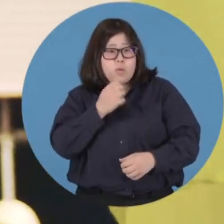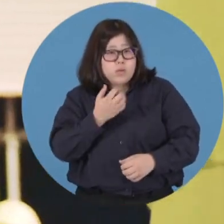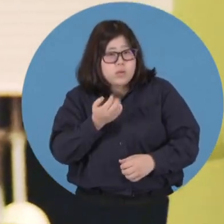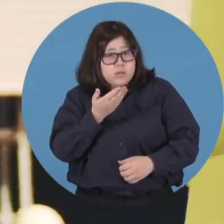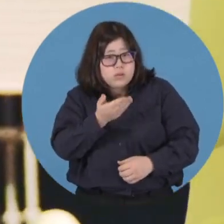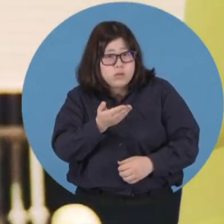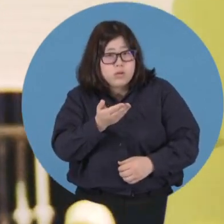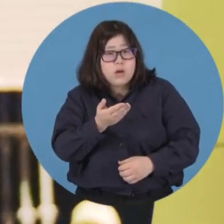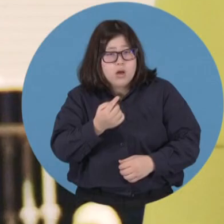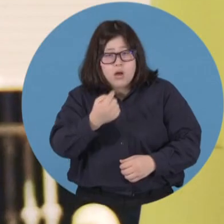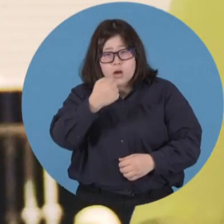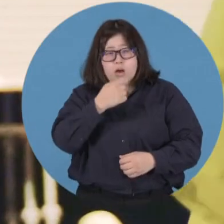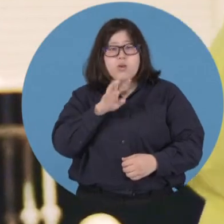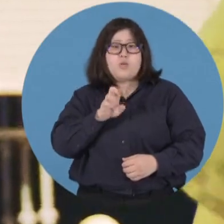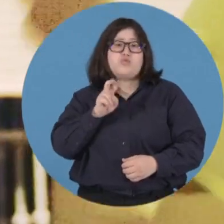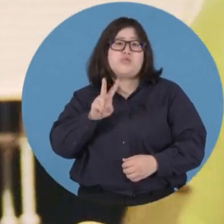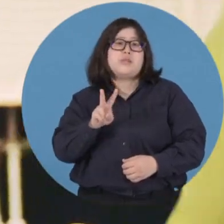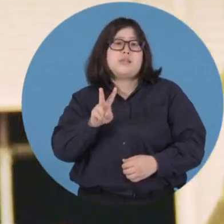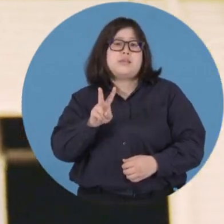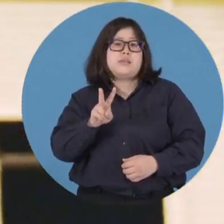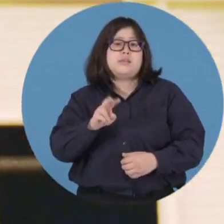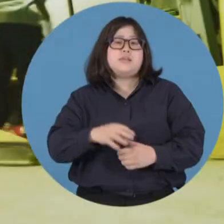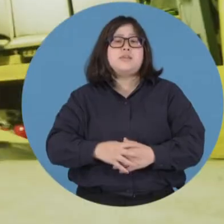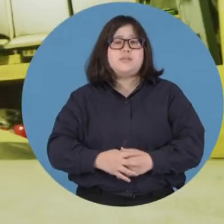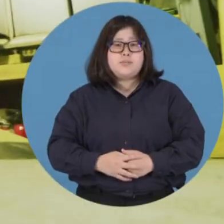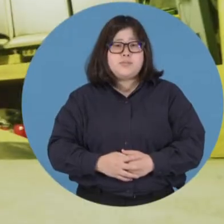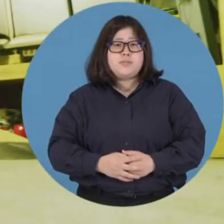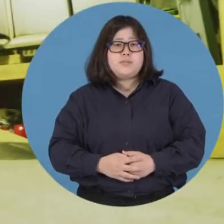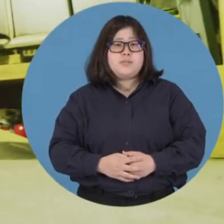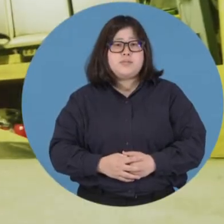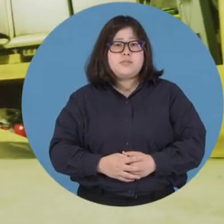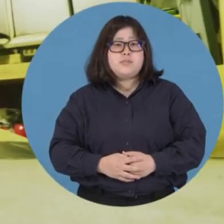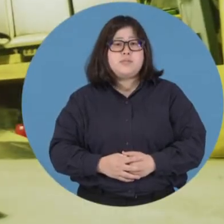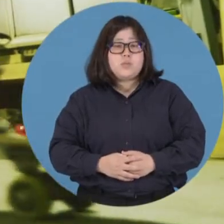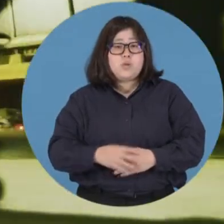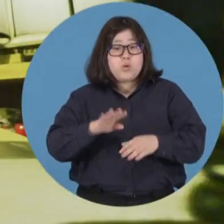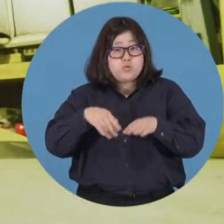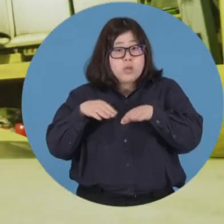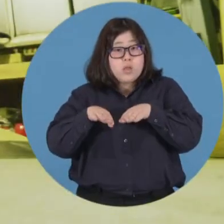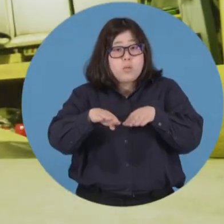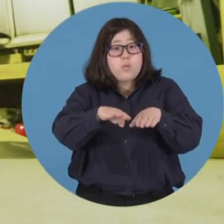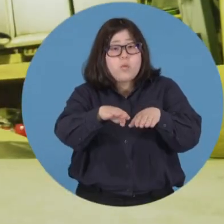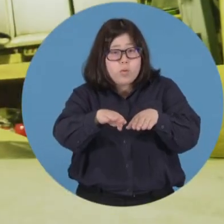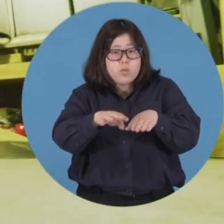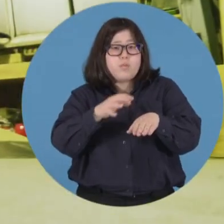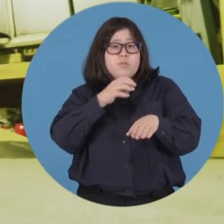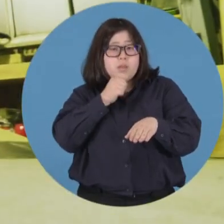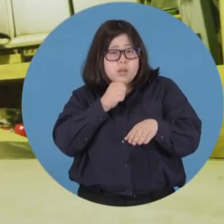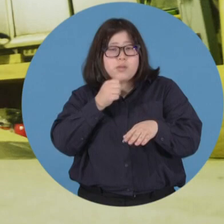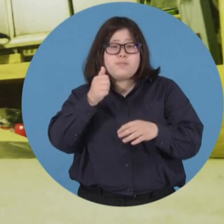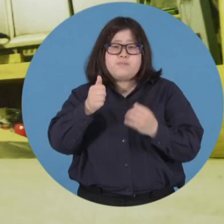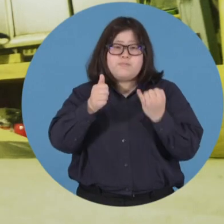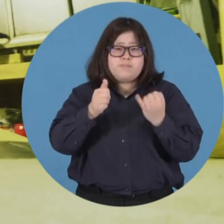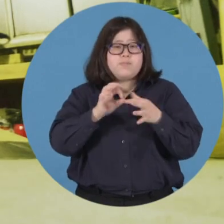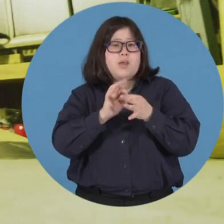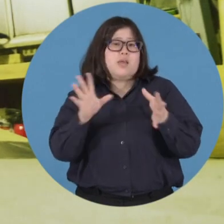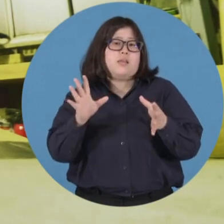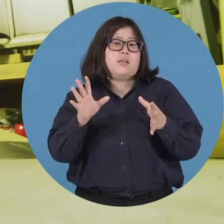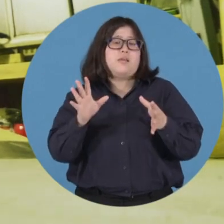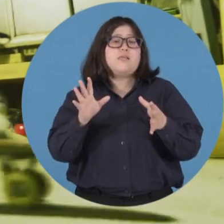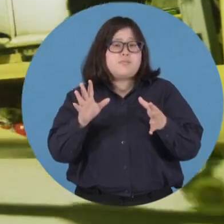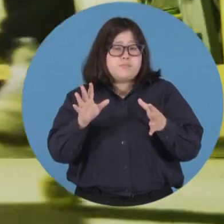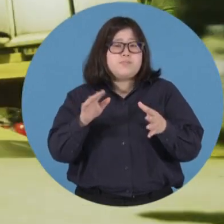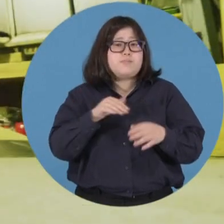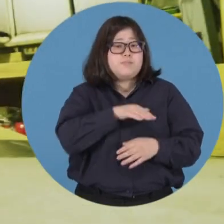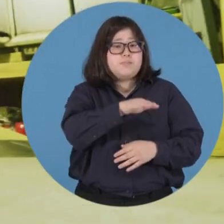いくつなんですか？ 42歳です。 あら スケートボードには年齢も立場も関係ない。老